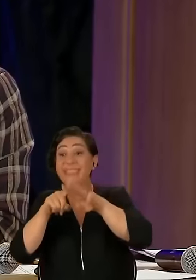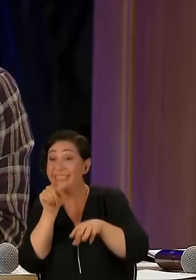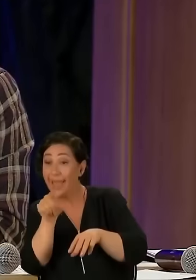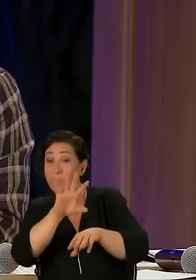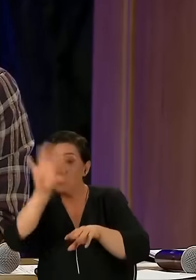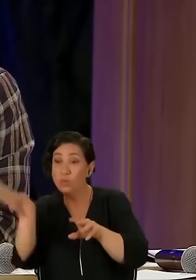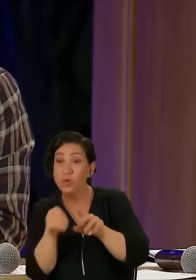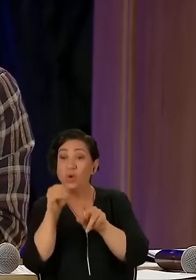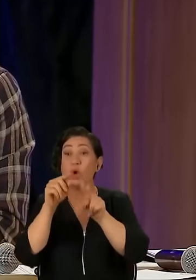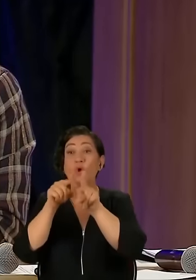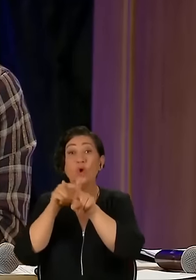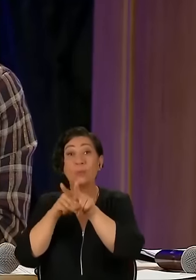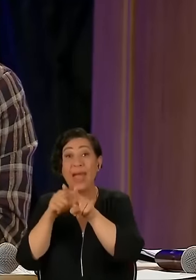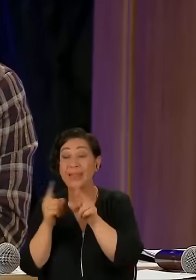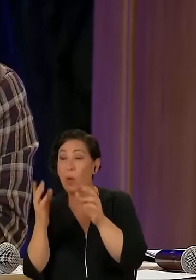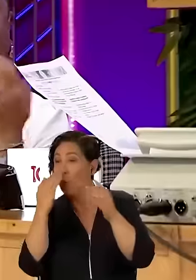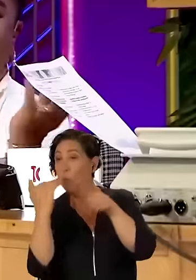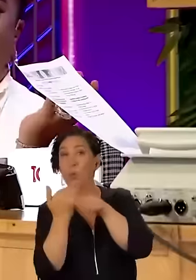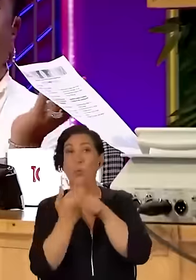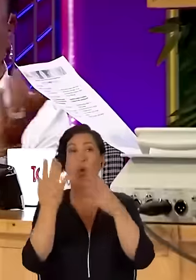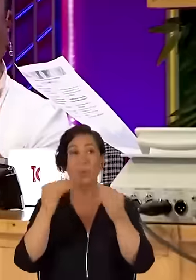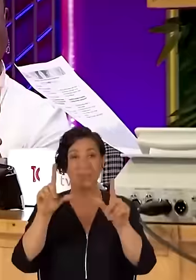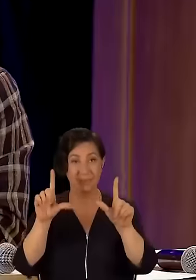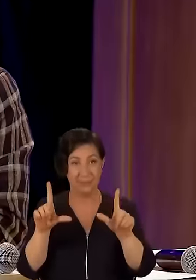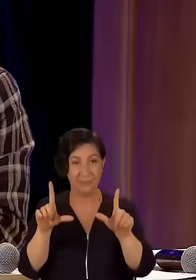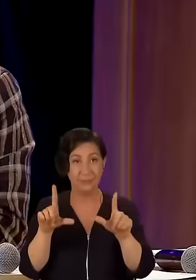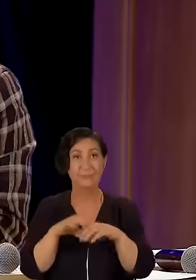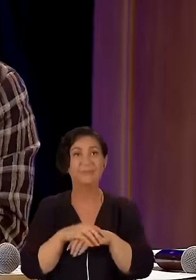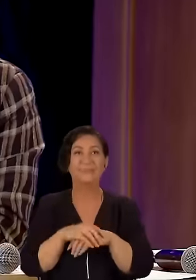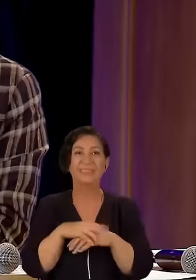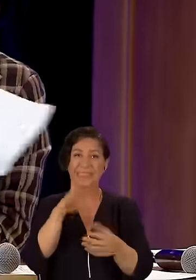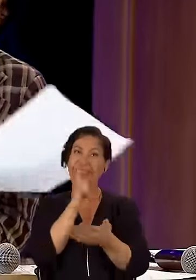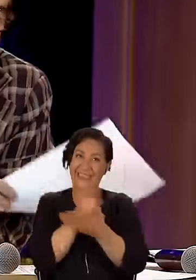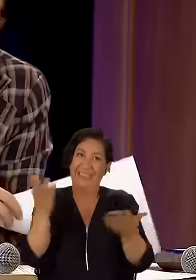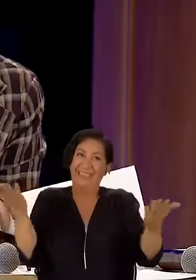bütün yüklemlerle uyumlu olması gerekir. Kesinlikle.